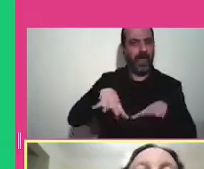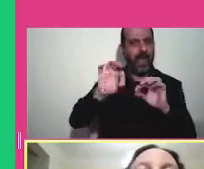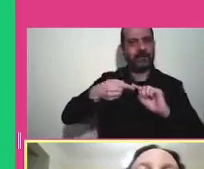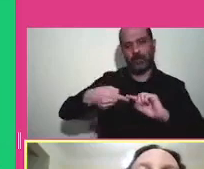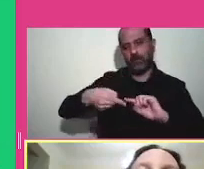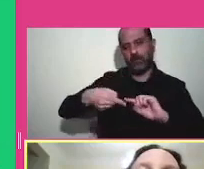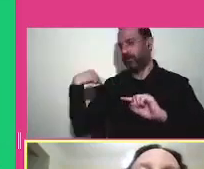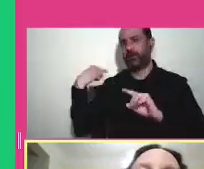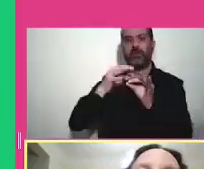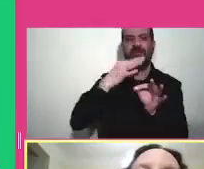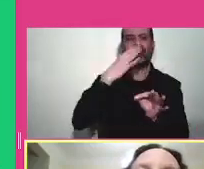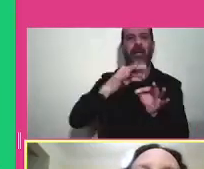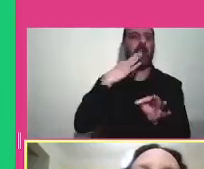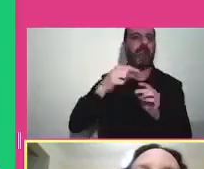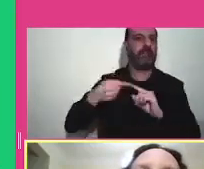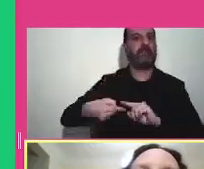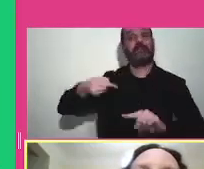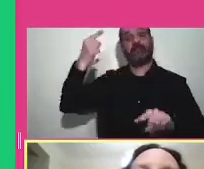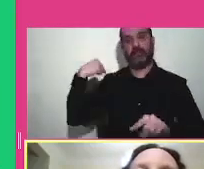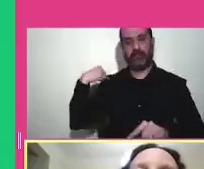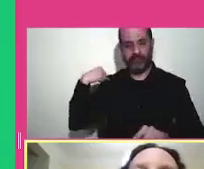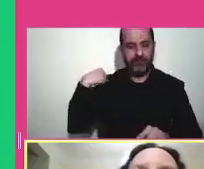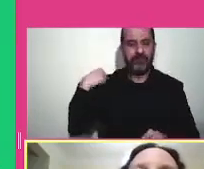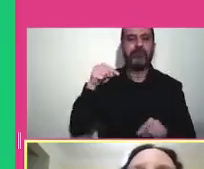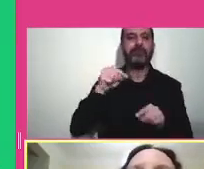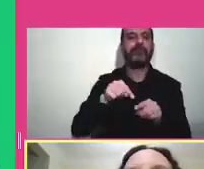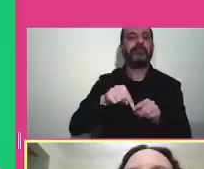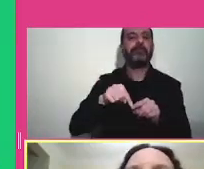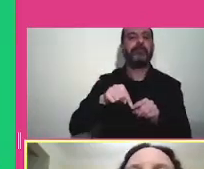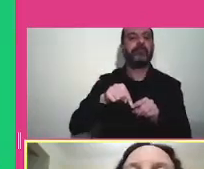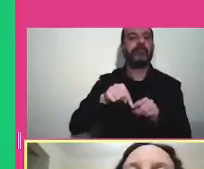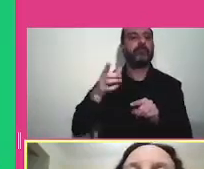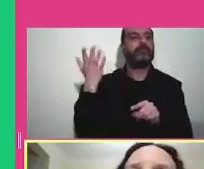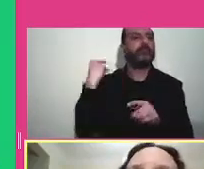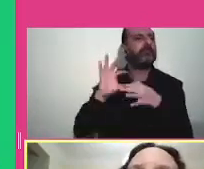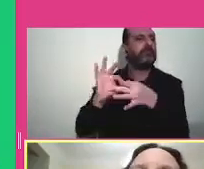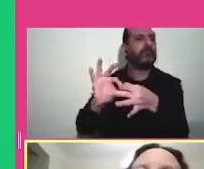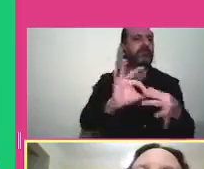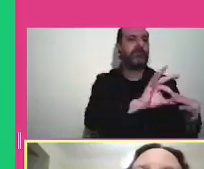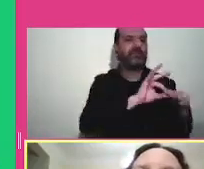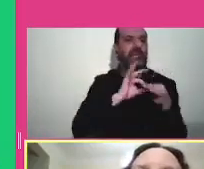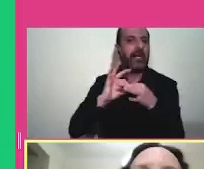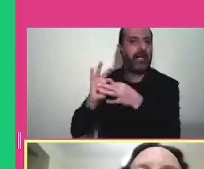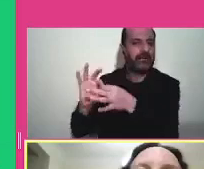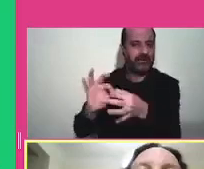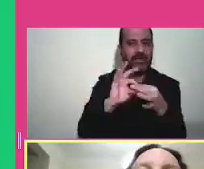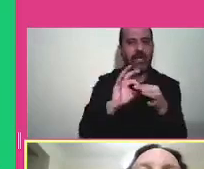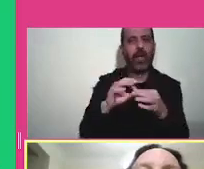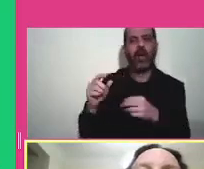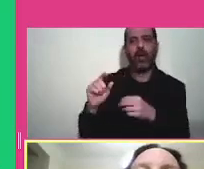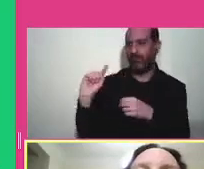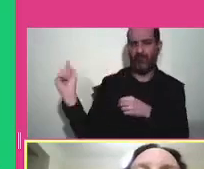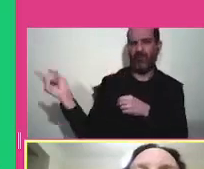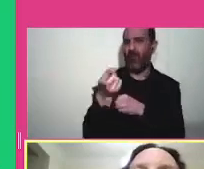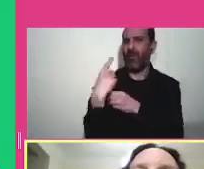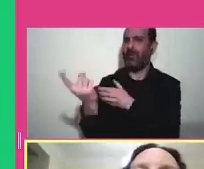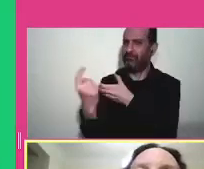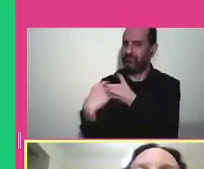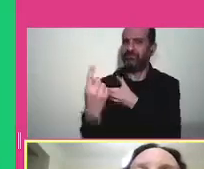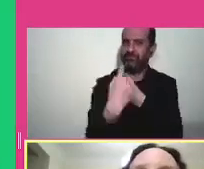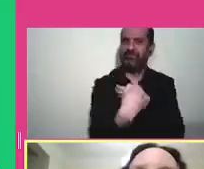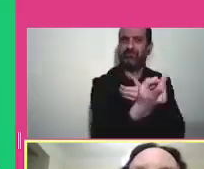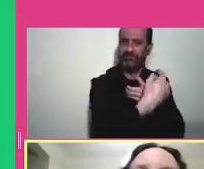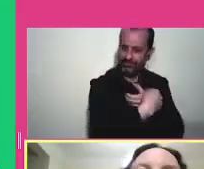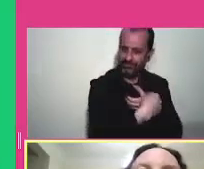Σεπτέμβριο με την δημιουργία σε συνεργασία με όλους τους εταίρους ενός